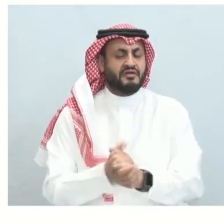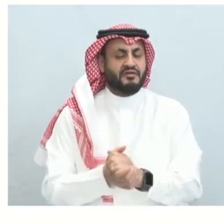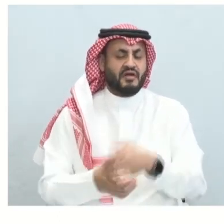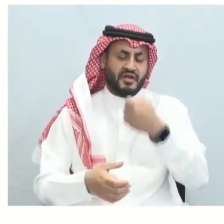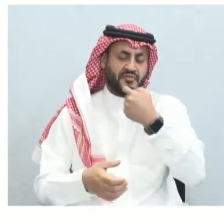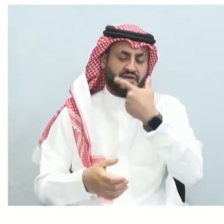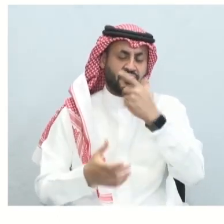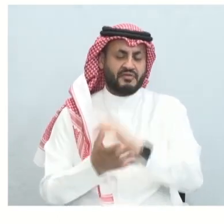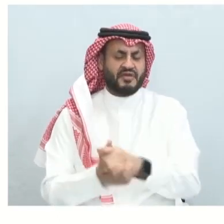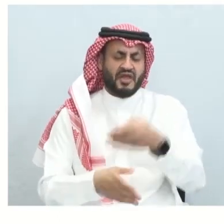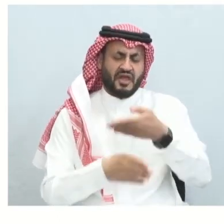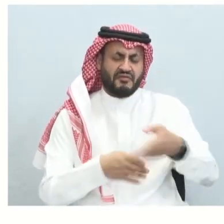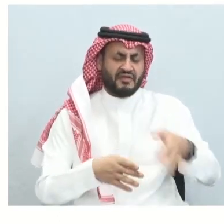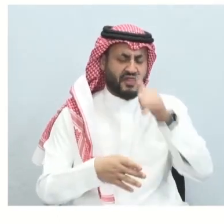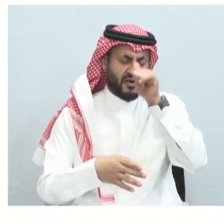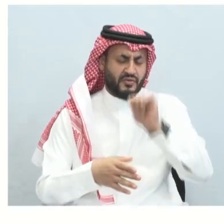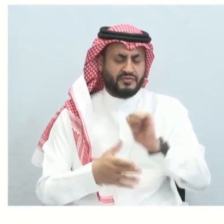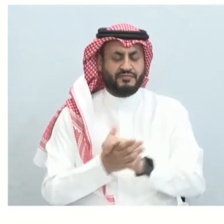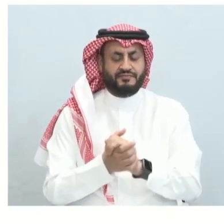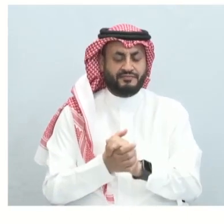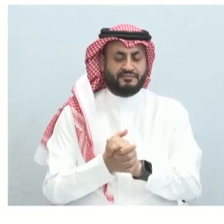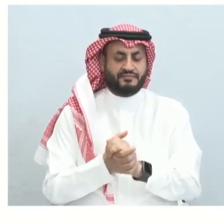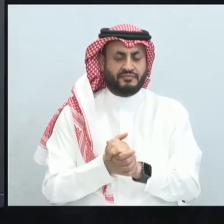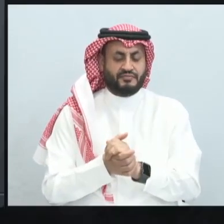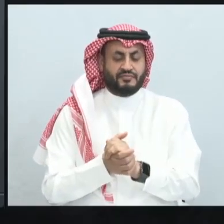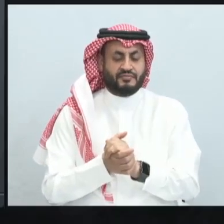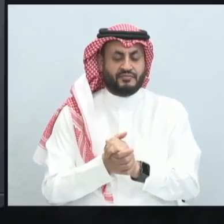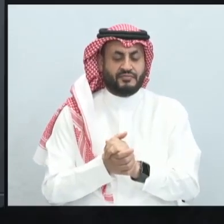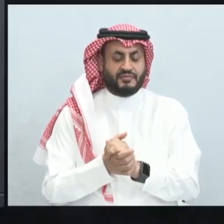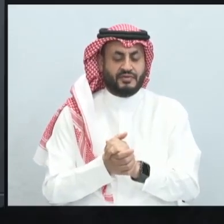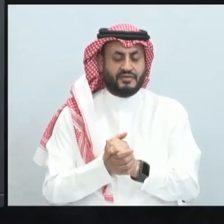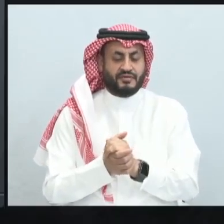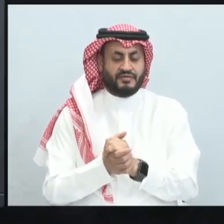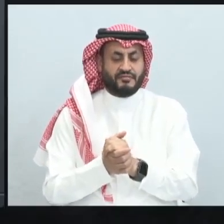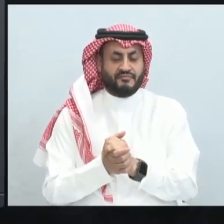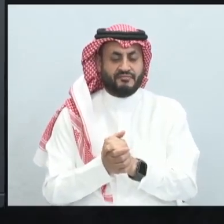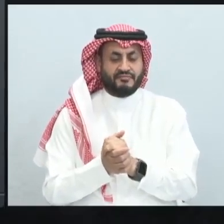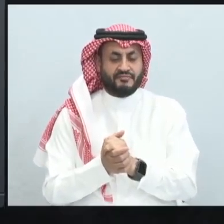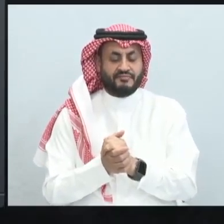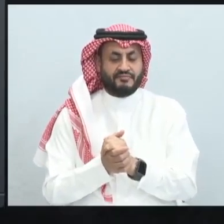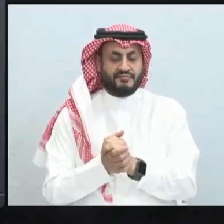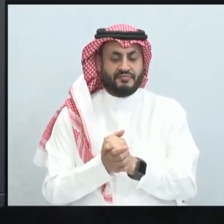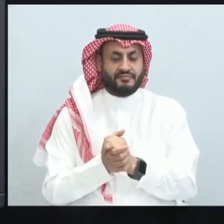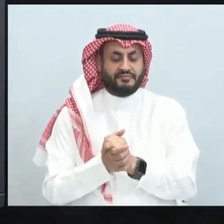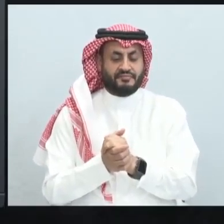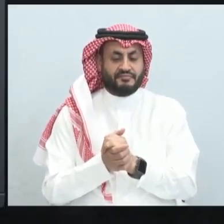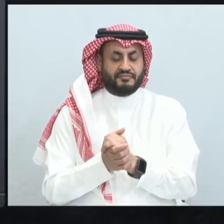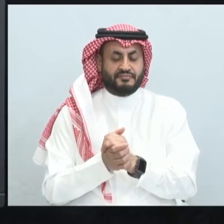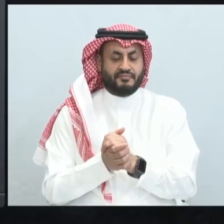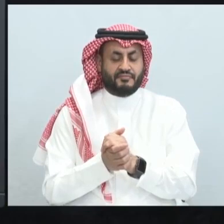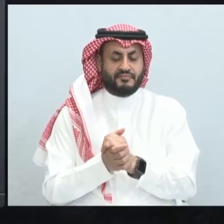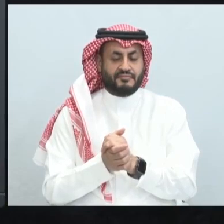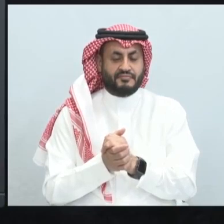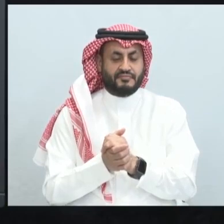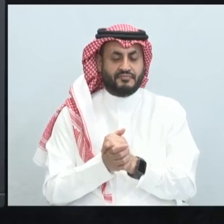الحزن يذع انه هذا الحزن فاذا هذا من اخباره صلى الله عليه وسلم في ملاطفته ومماته